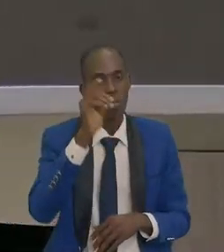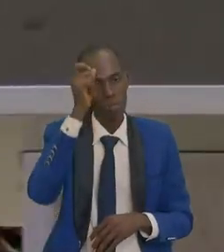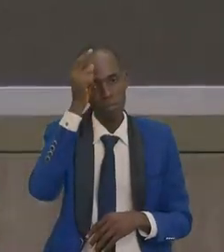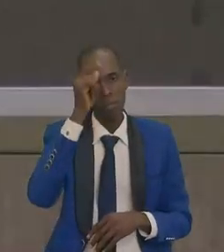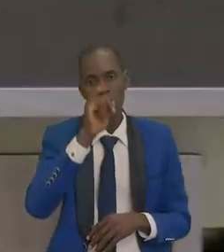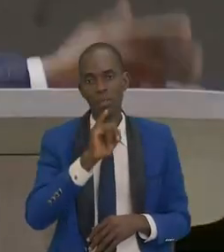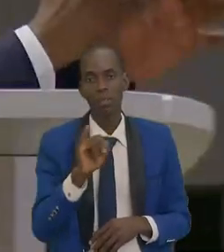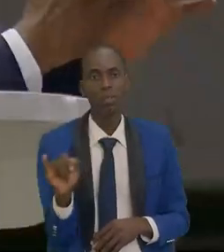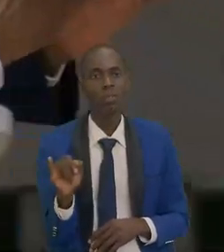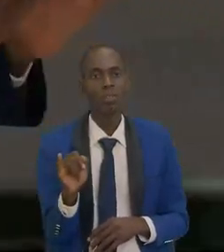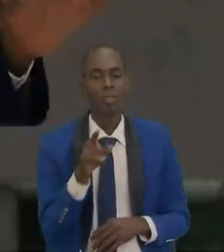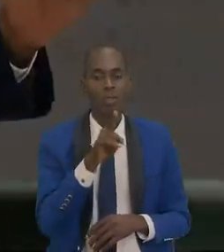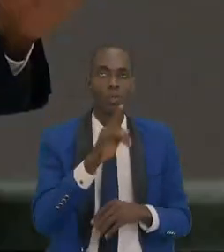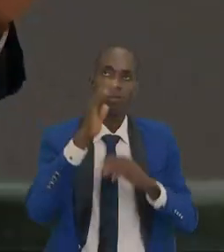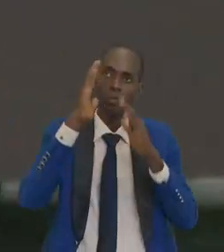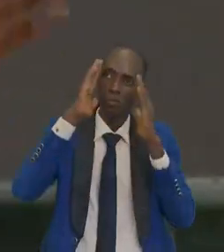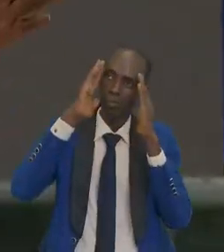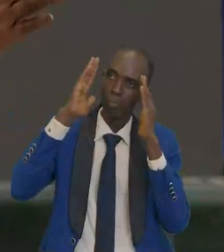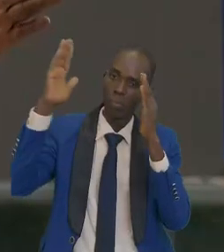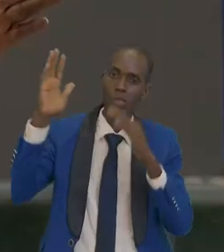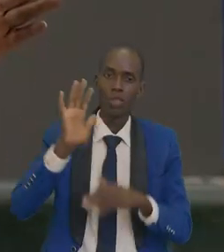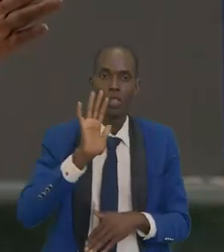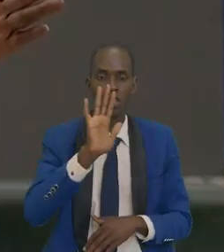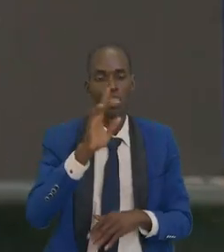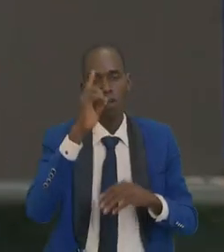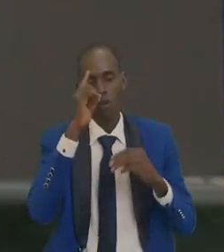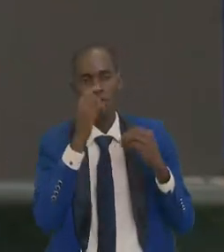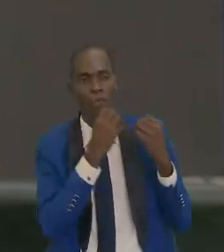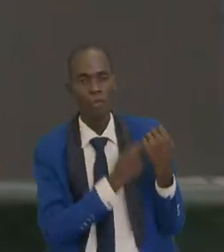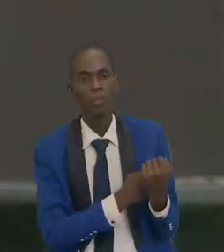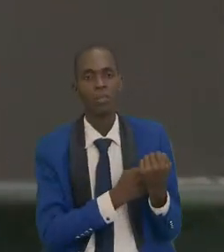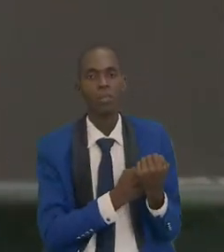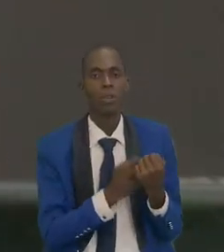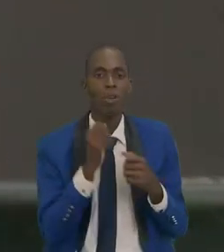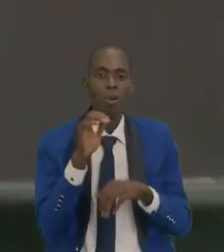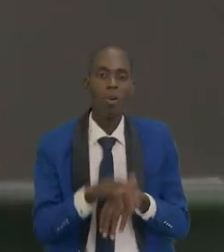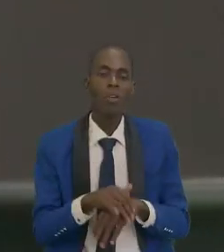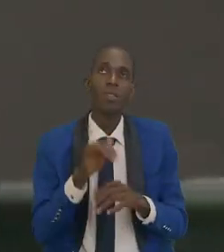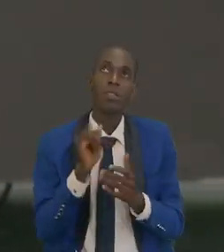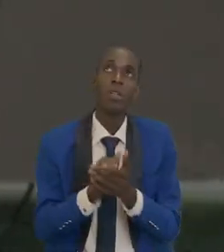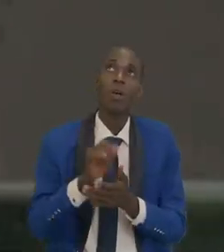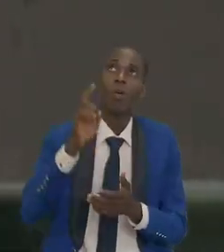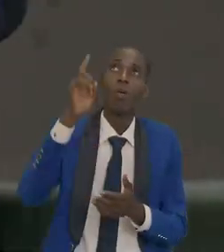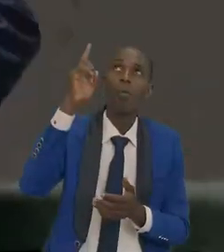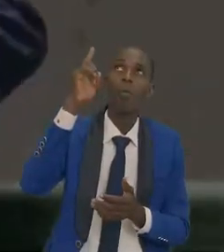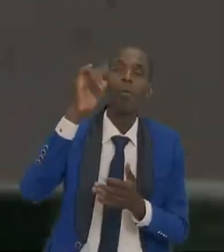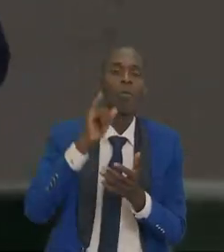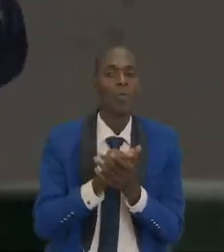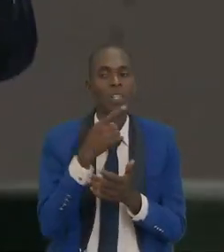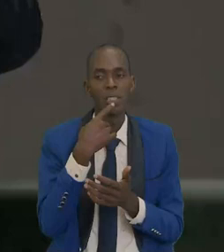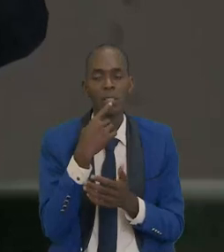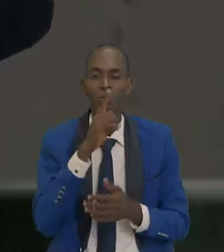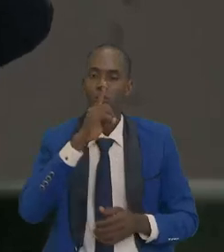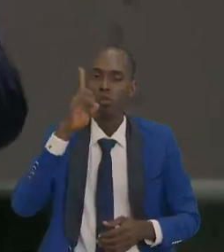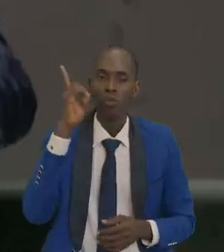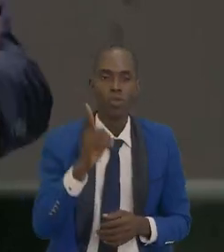votre compréhension, lorsque vous concentrez votre foi sur celui qui a dit sûrement,